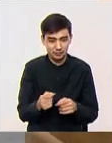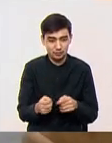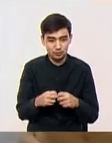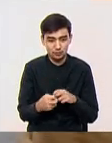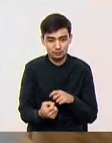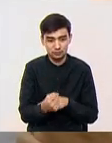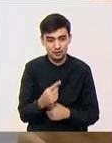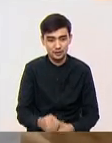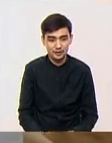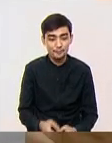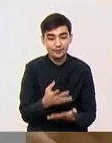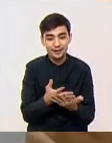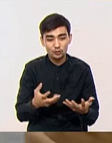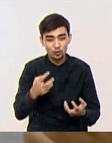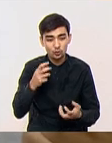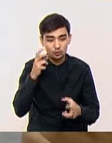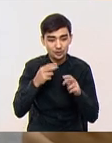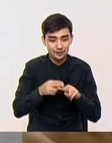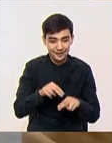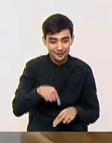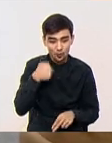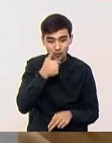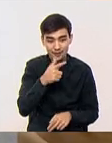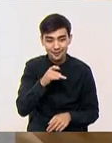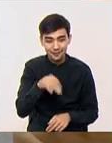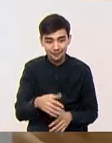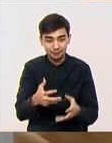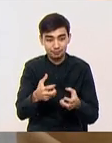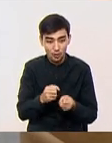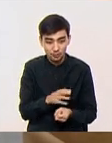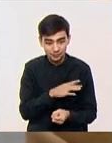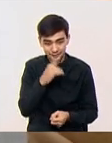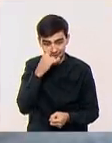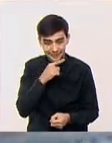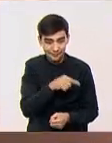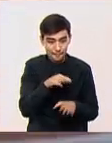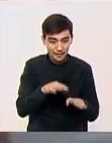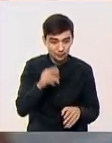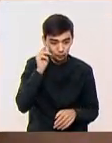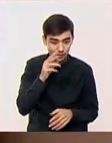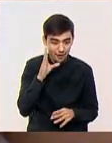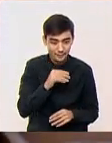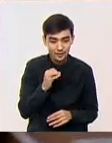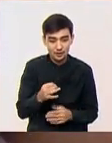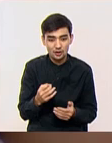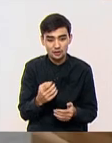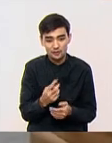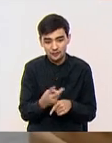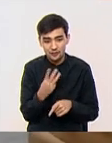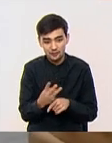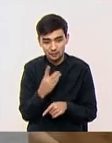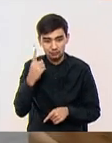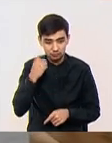Некоторых студентов, что они в этом году получили грант «Болонский процесс» в Казахстане. Они сколько раз мне